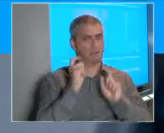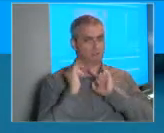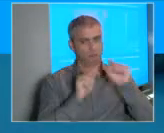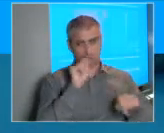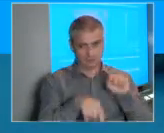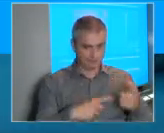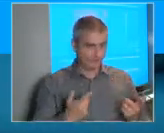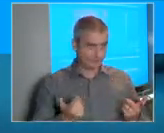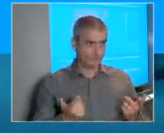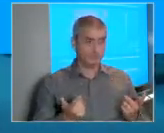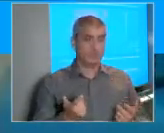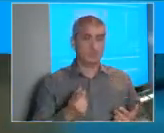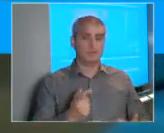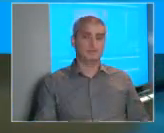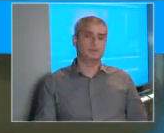האנשים,